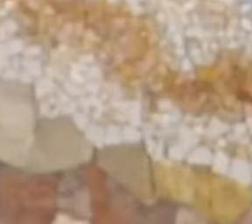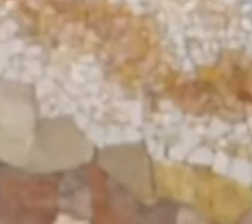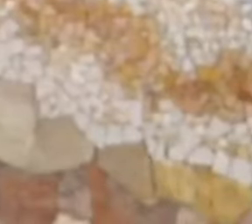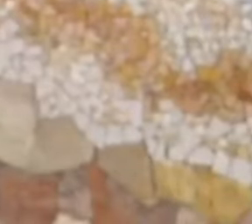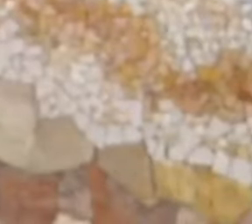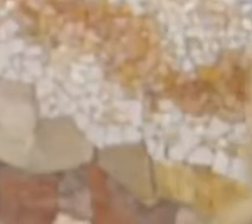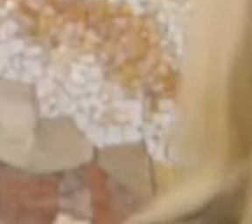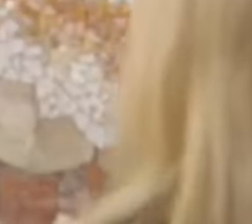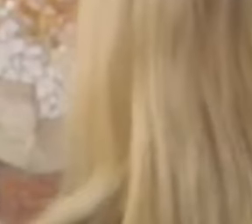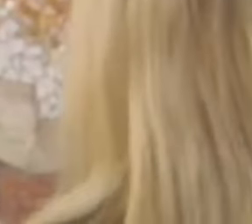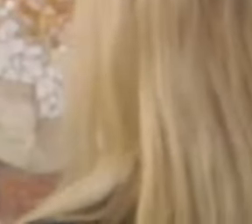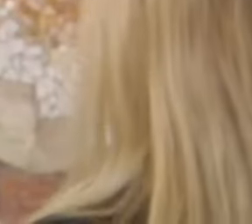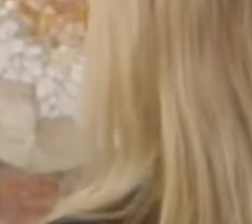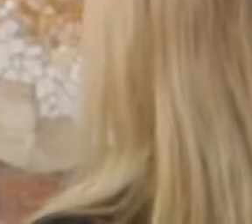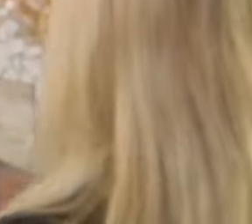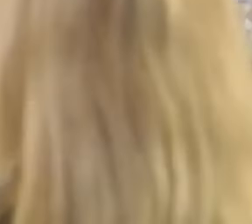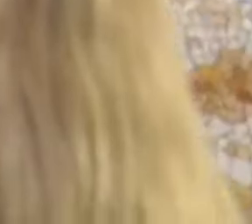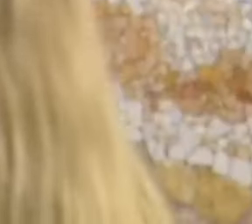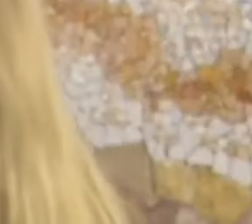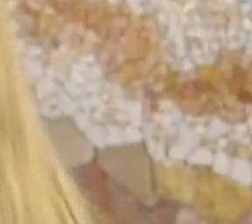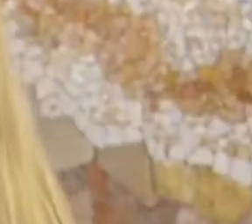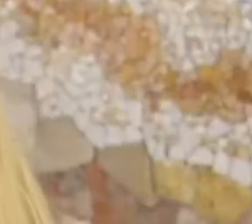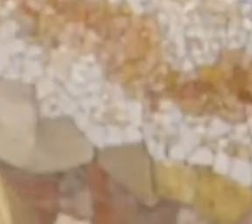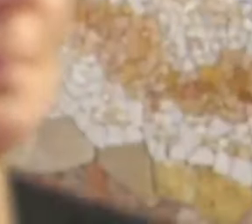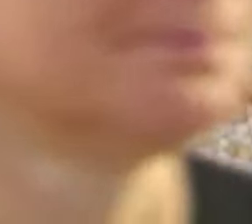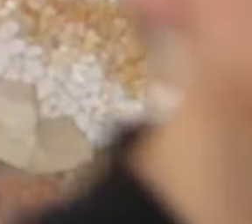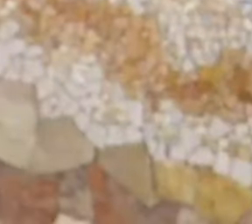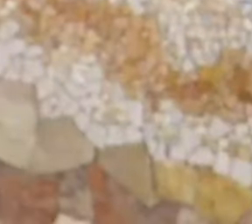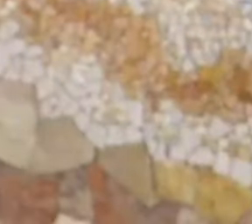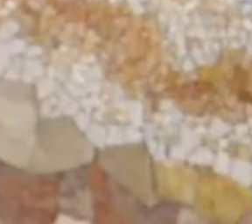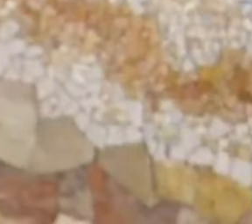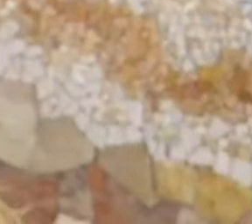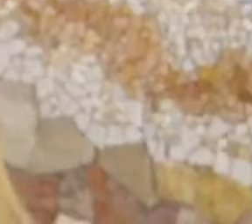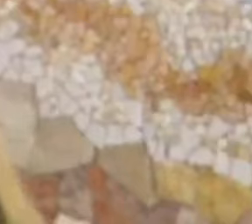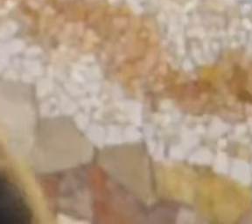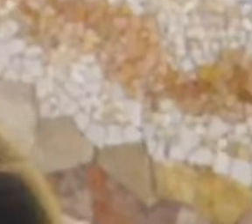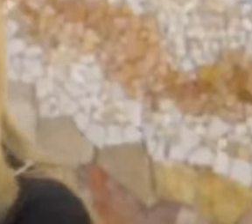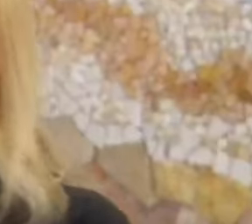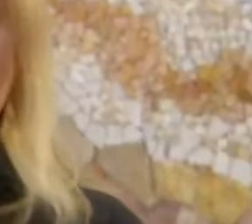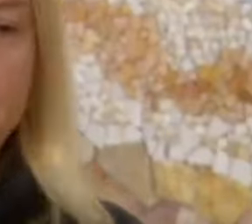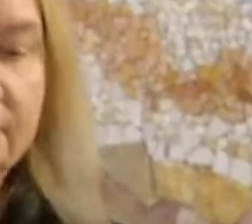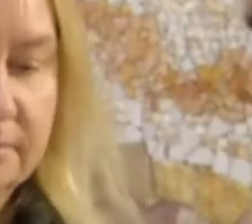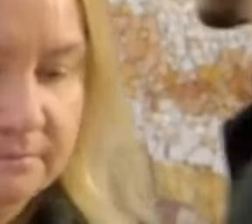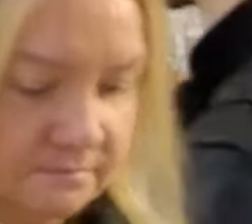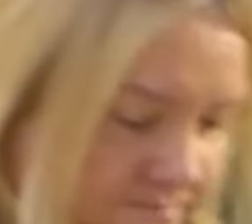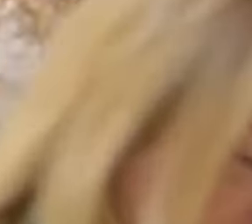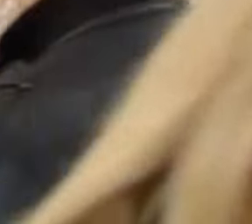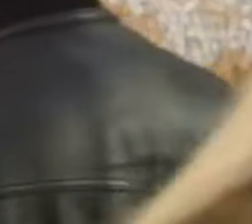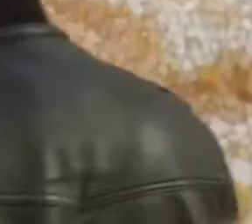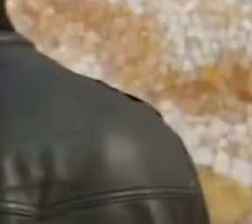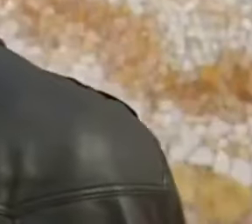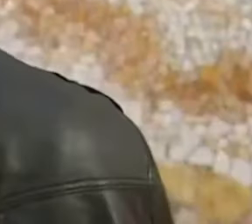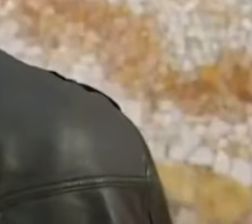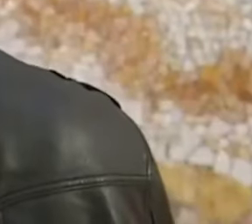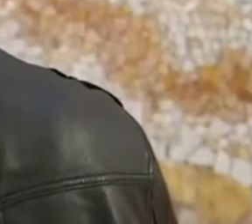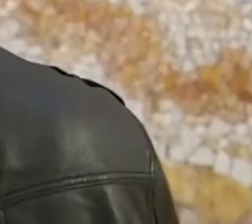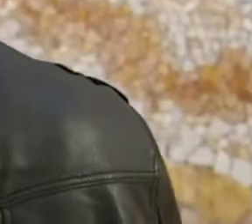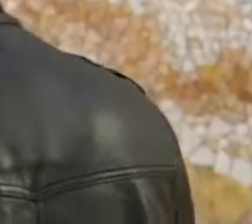pasterzem moim jest pan i nie brak